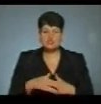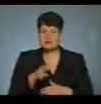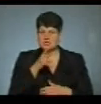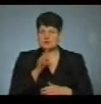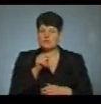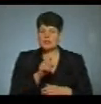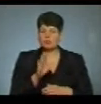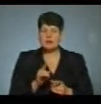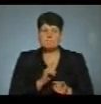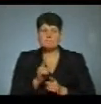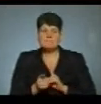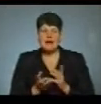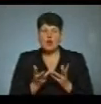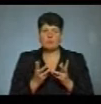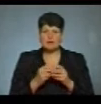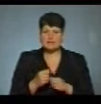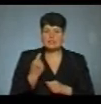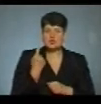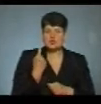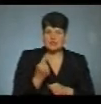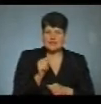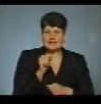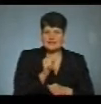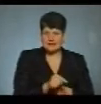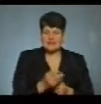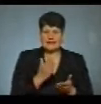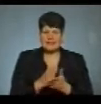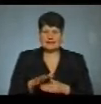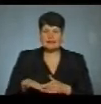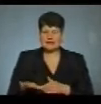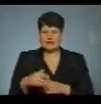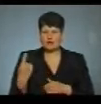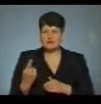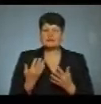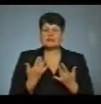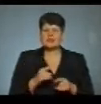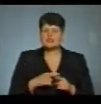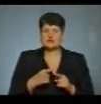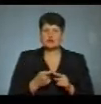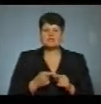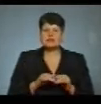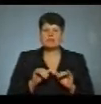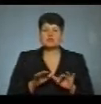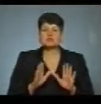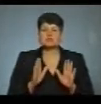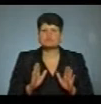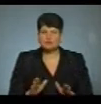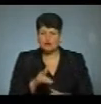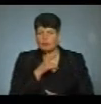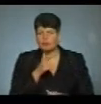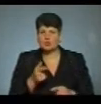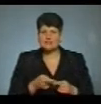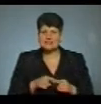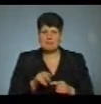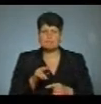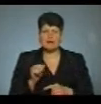буде переобладнана з однієї з тих, які вже є на території області. Наскільки швидко може бути цей процес, чи ще в період цієї пандемії